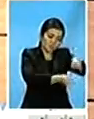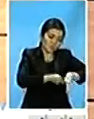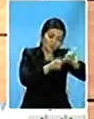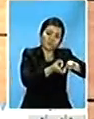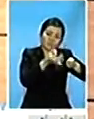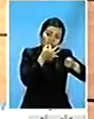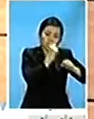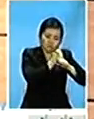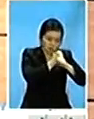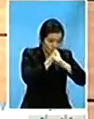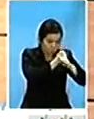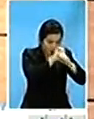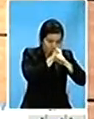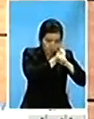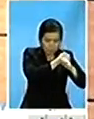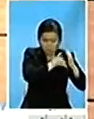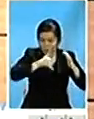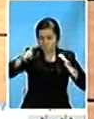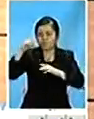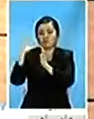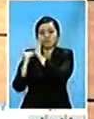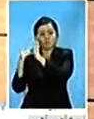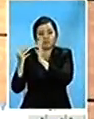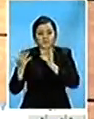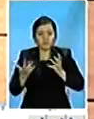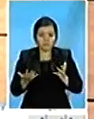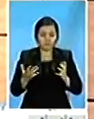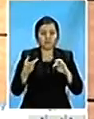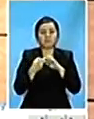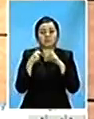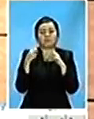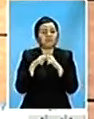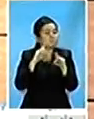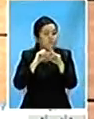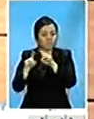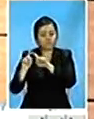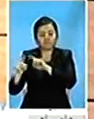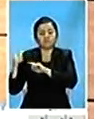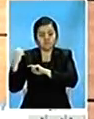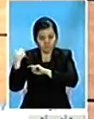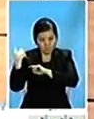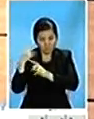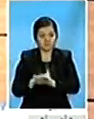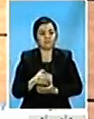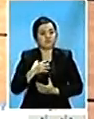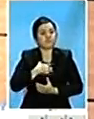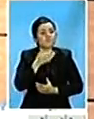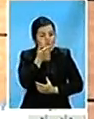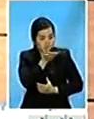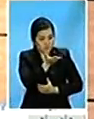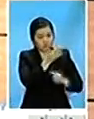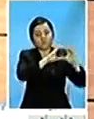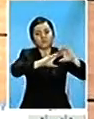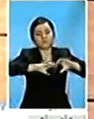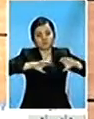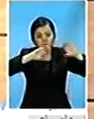คะก็จะต้องออกมาอบรมอีกนะคะซึ่งทำให้เกิดปัญหาหลายอย่างดิฉันอยากจะเสนอไปยังรัฐบา